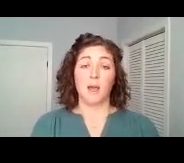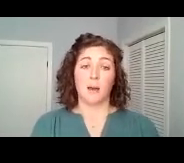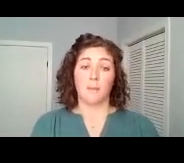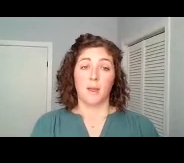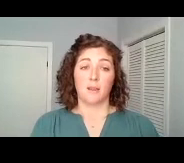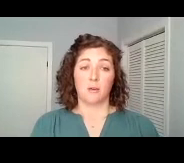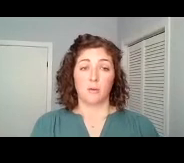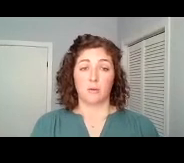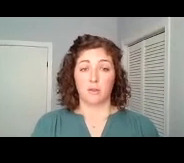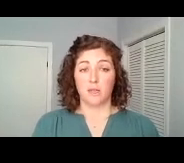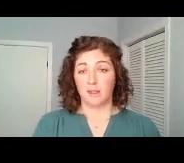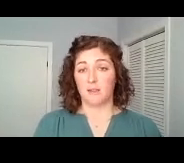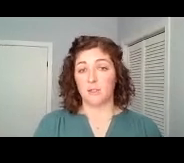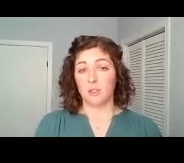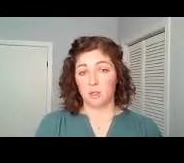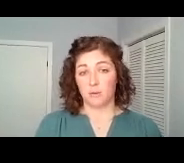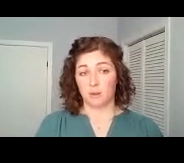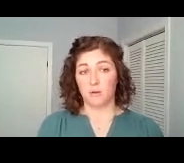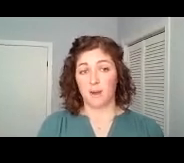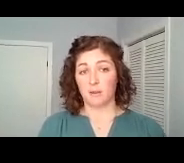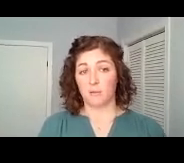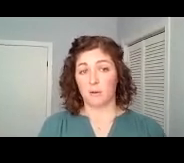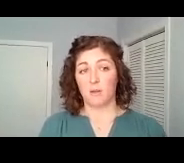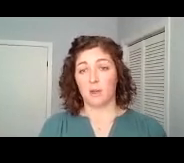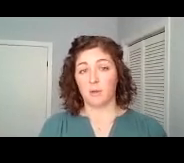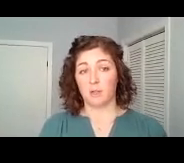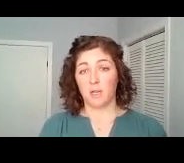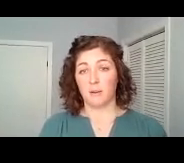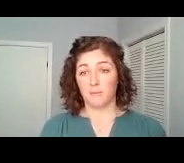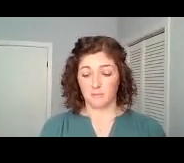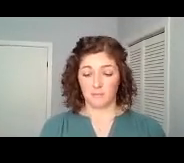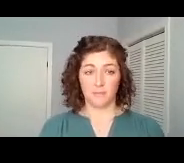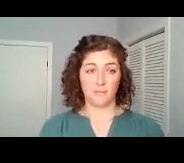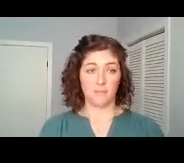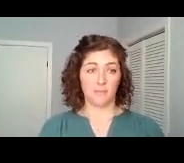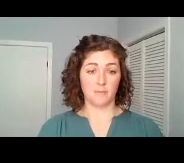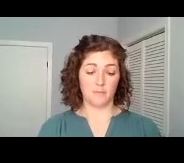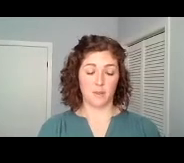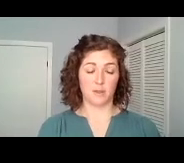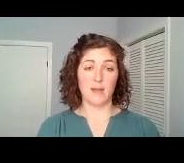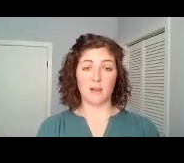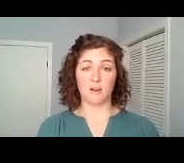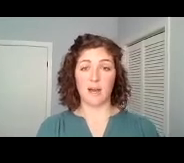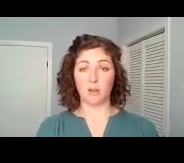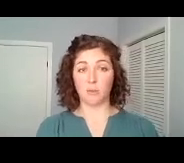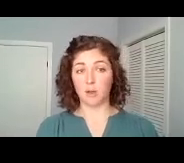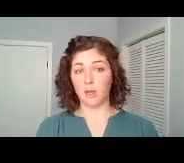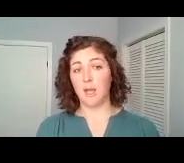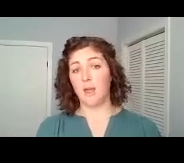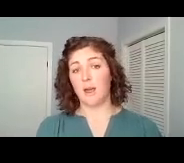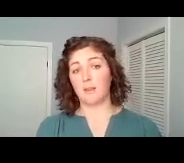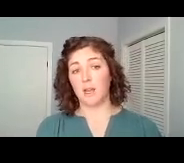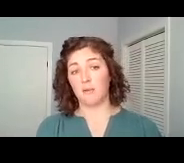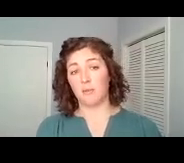et donc d'un espace de 16 semaines, vous allez donc recevoir deux doses